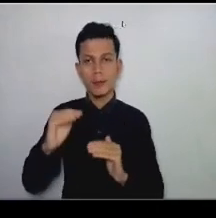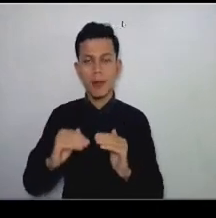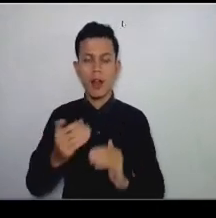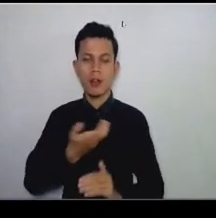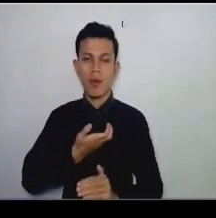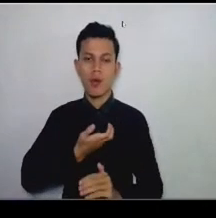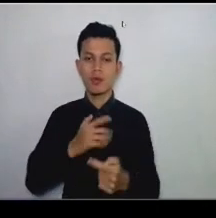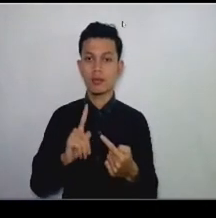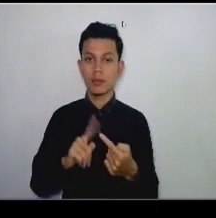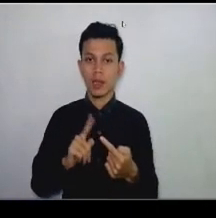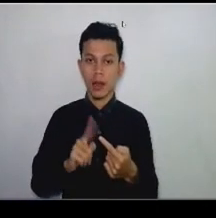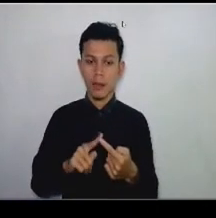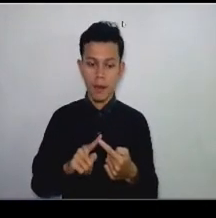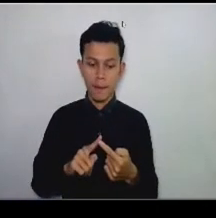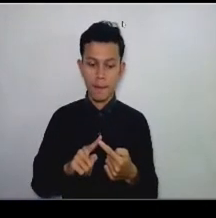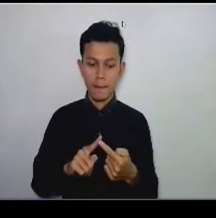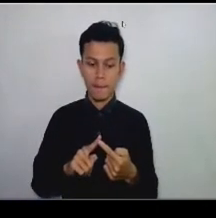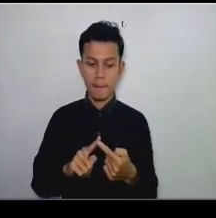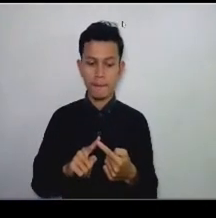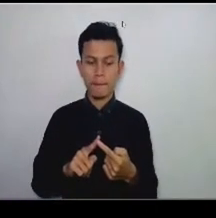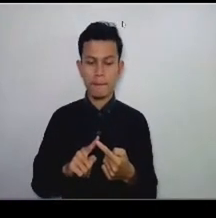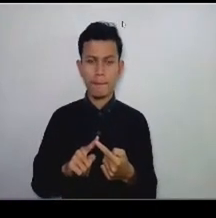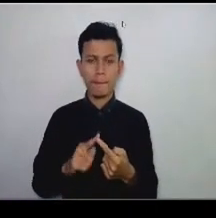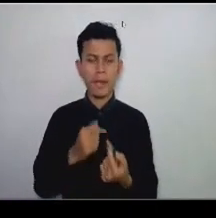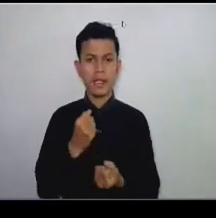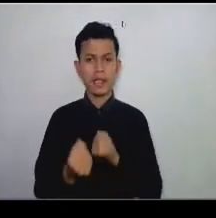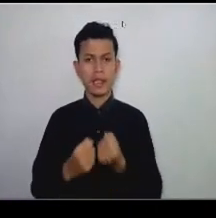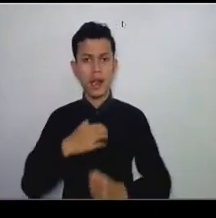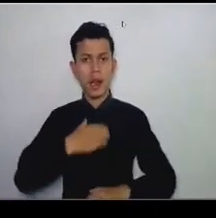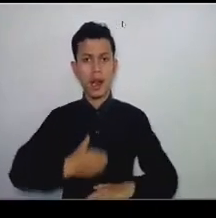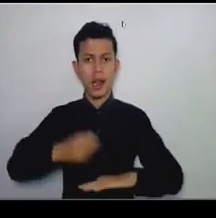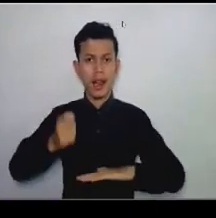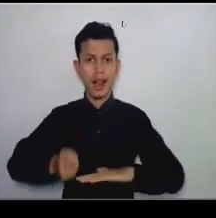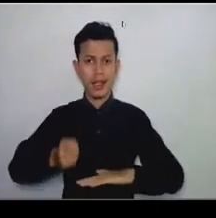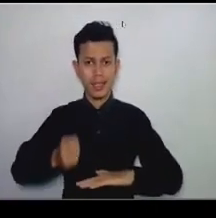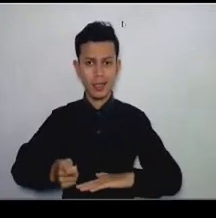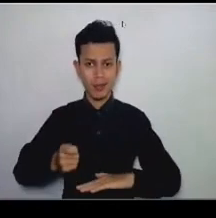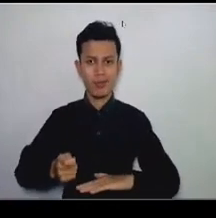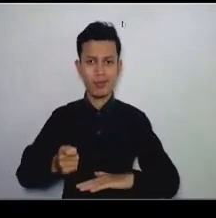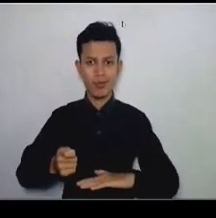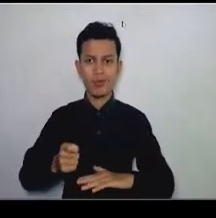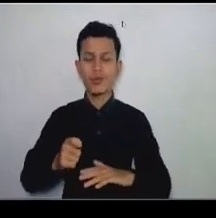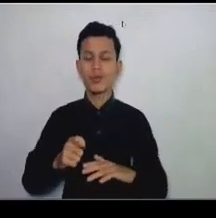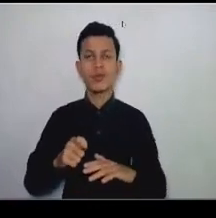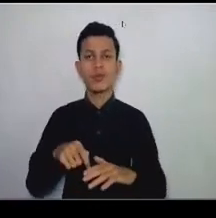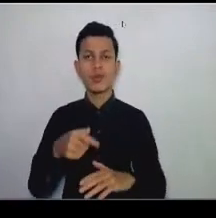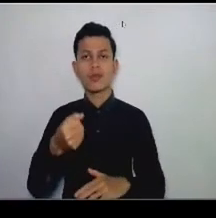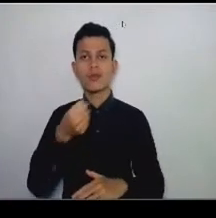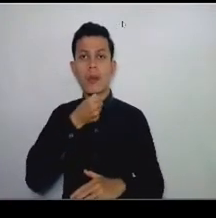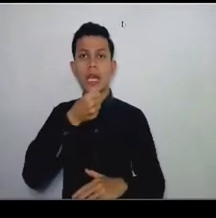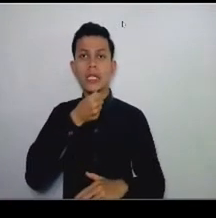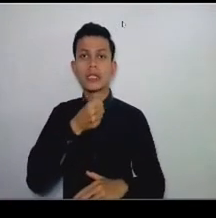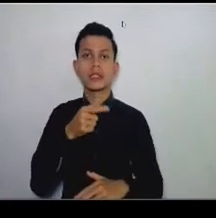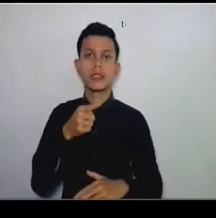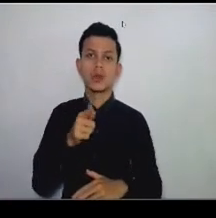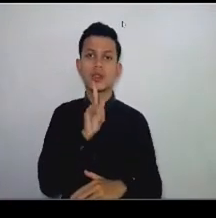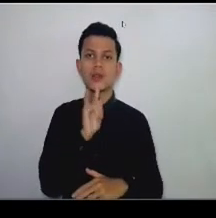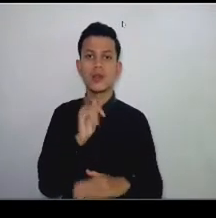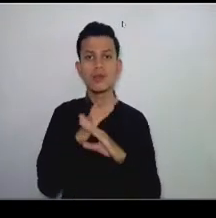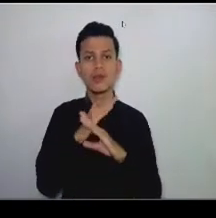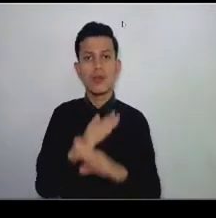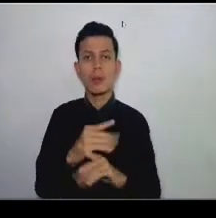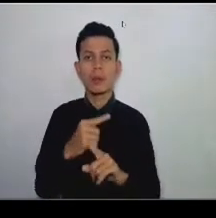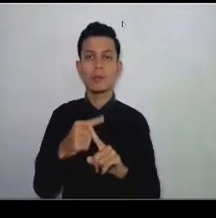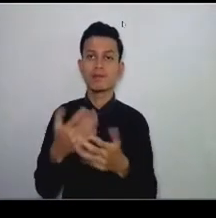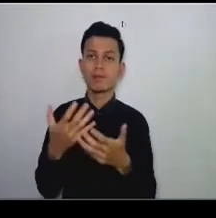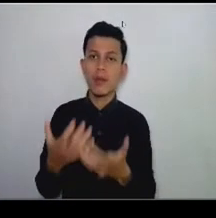yaitu satu Apakah tindakan Hakim terlapor yang menggelar konferensi pers sebagai bentuk sanggahan dan keberatan